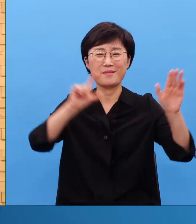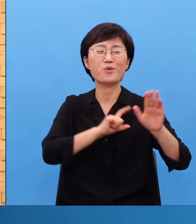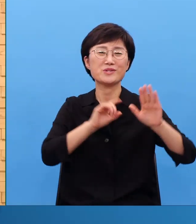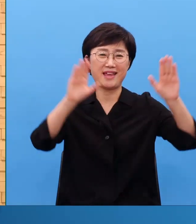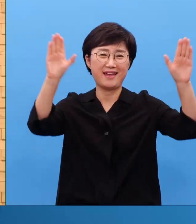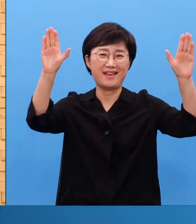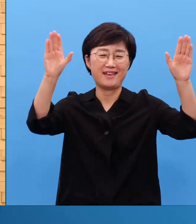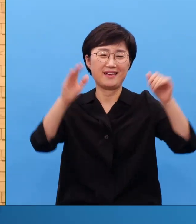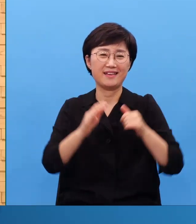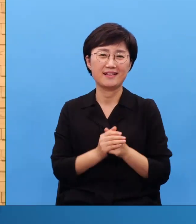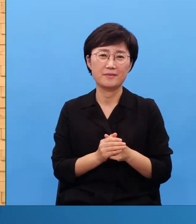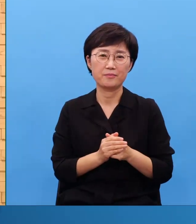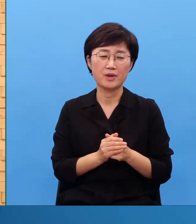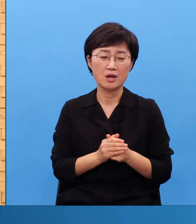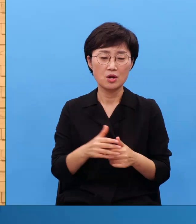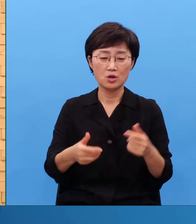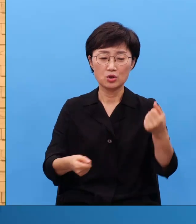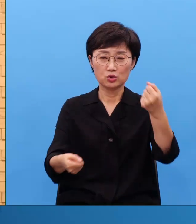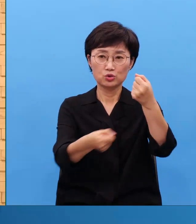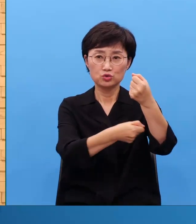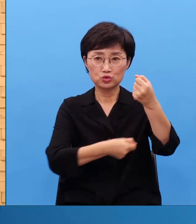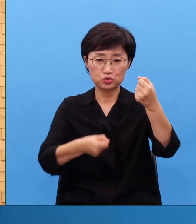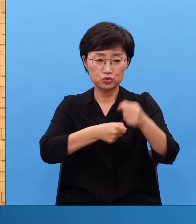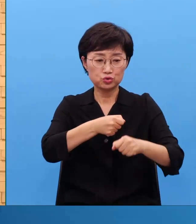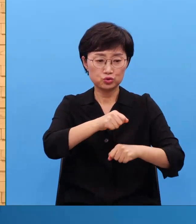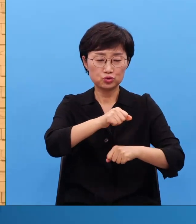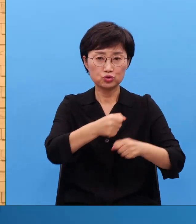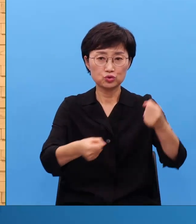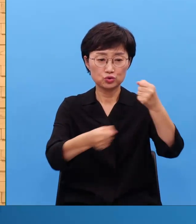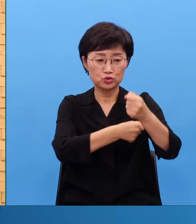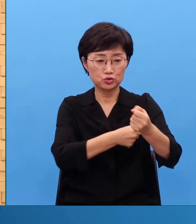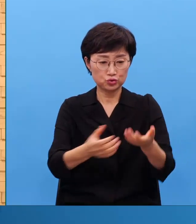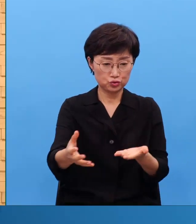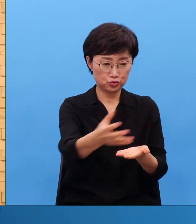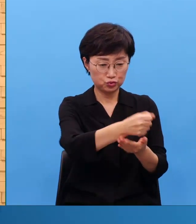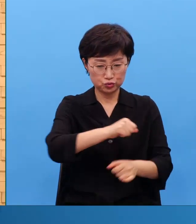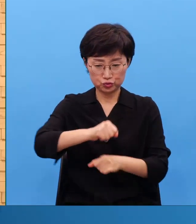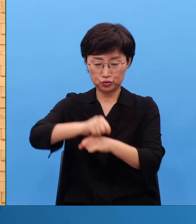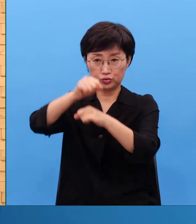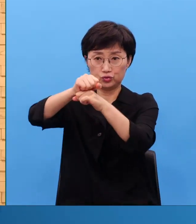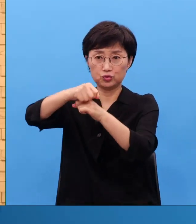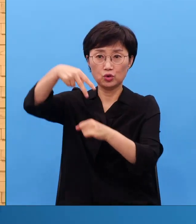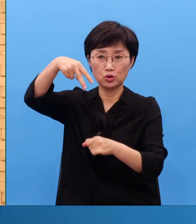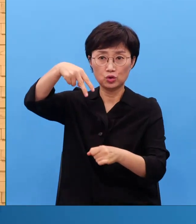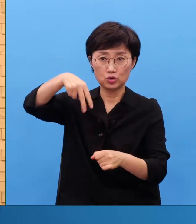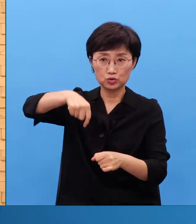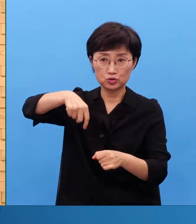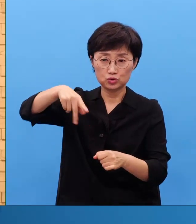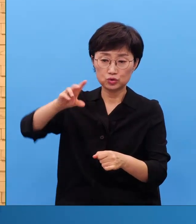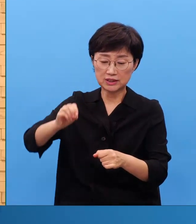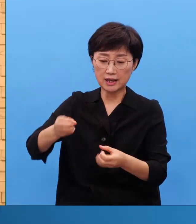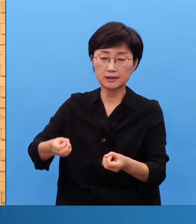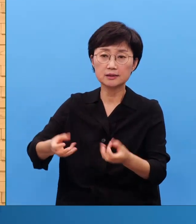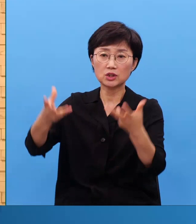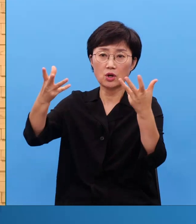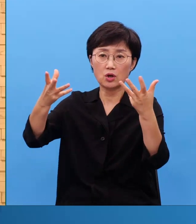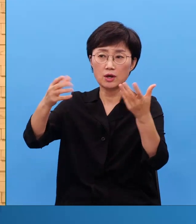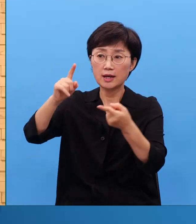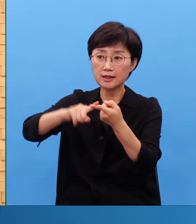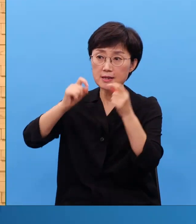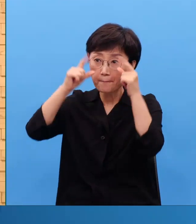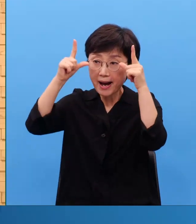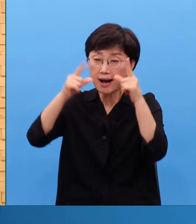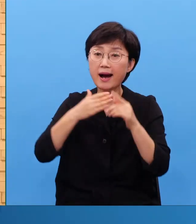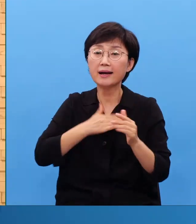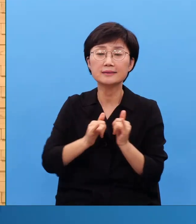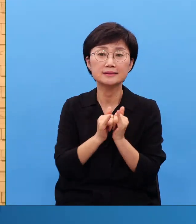of Moses. 이 추수절이라고 하는 수장절이라고 하는 보좌의 능력을 진짜 깨달은 사람 4명이 나온 겁니다. And there was 4 individuals who